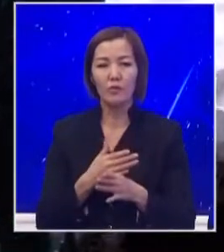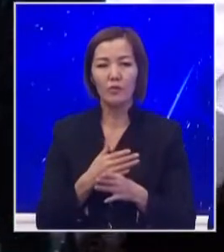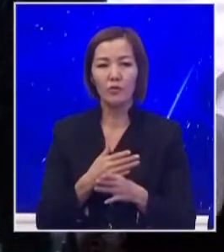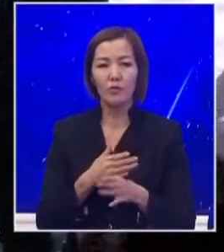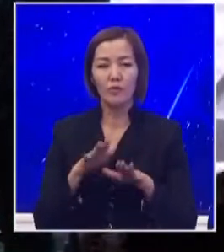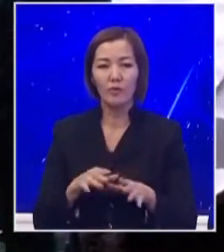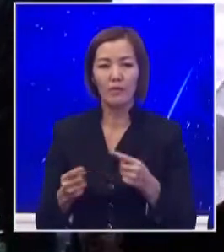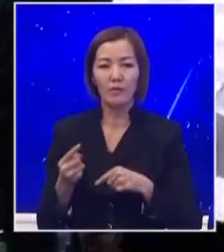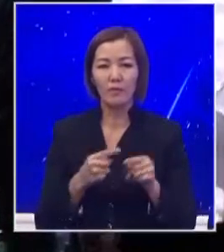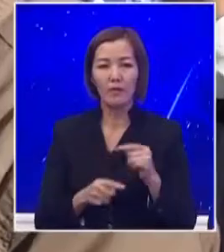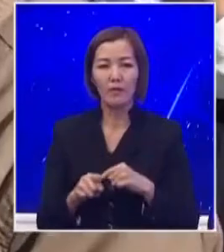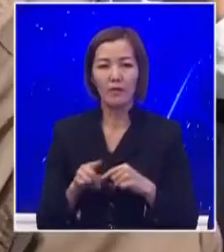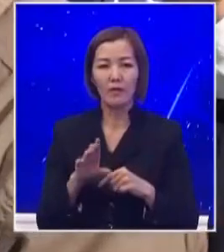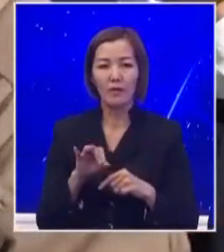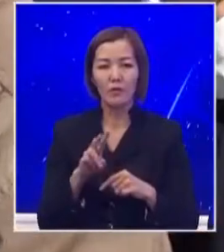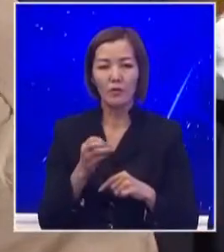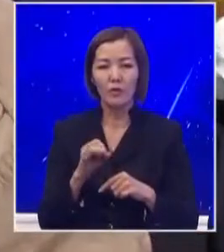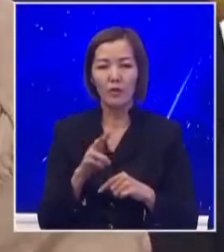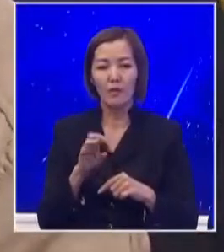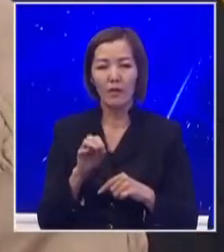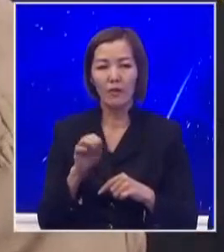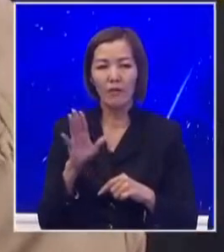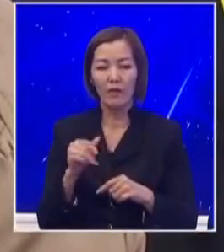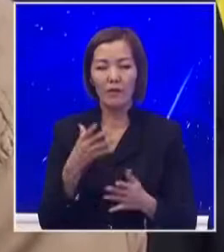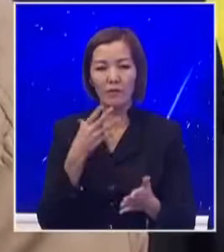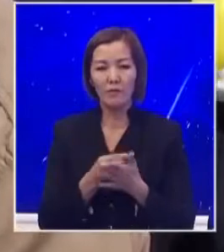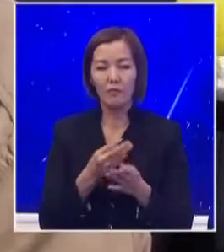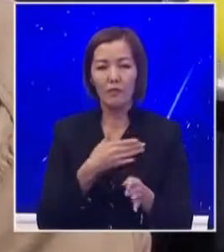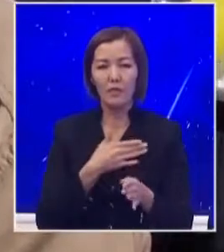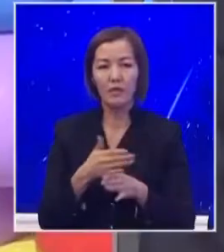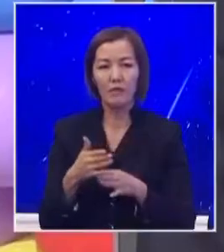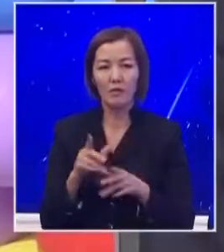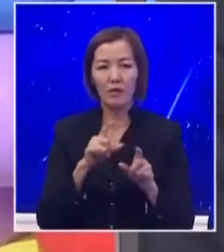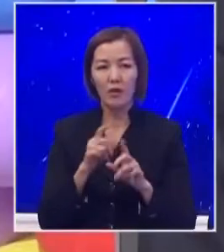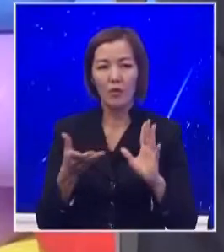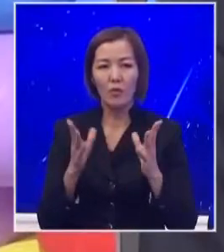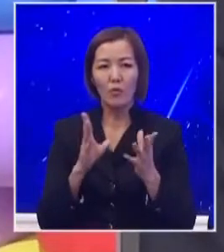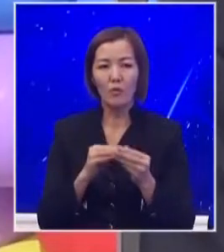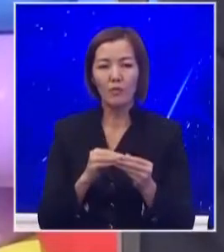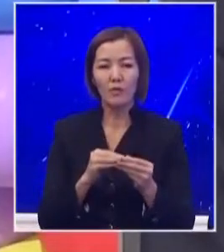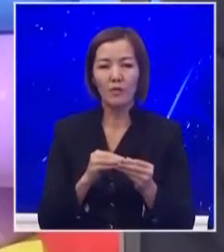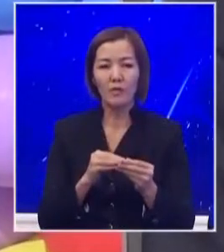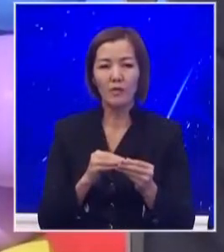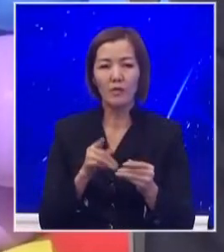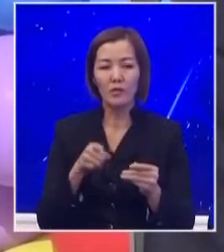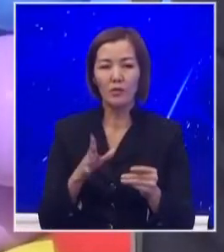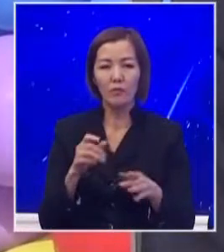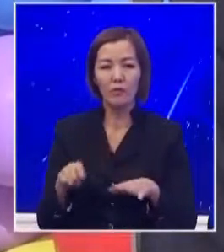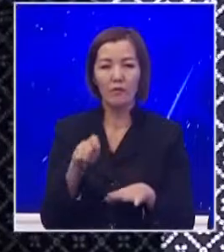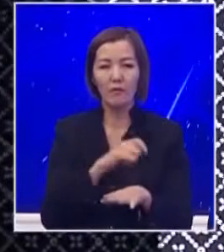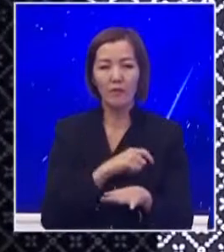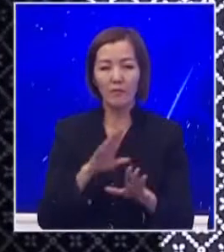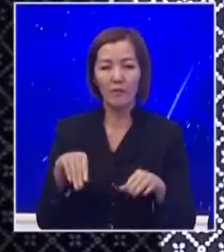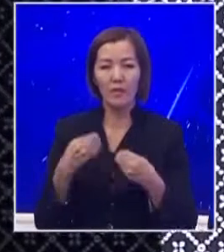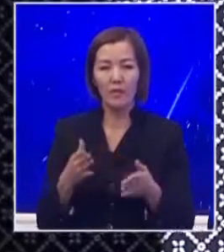местного бизнесмена Айдана Сулейменова. Он полностью за свой счет возвел здание общей площадью 1500 квадратных метров и